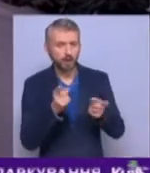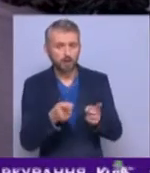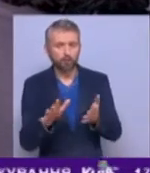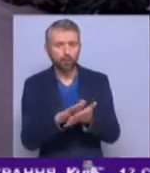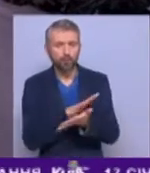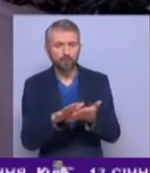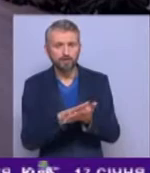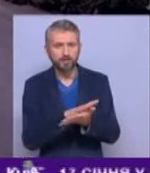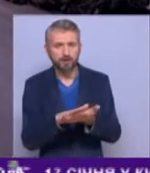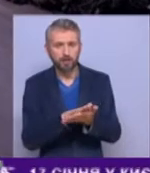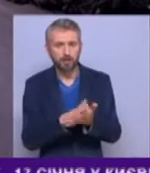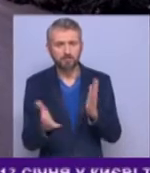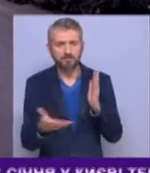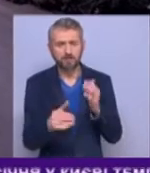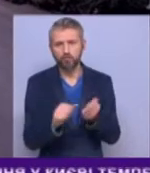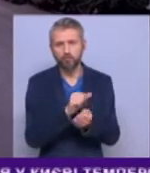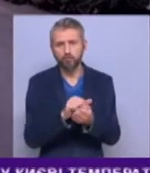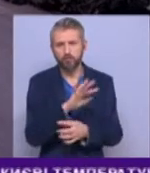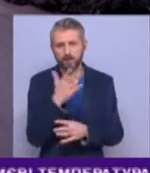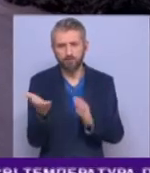очистка, наприклад, там, ну, зріз сухостою,